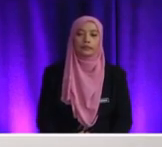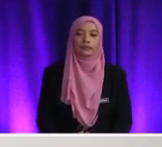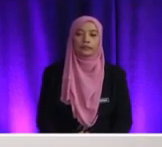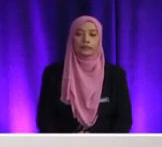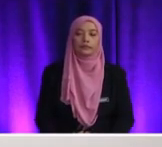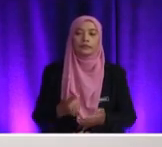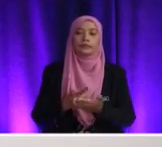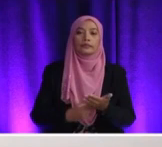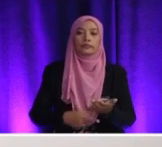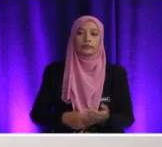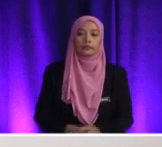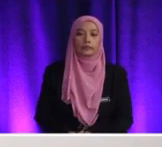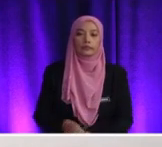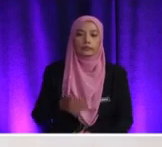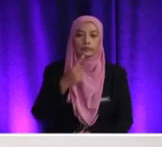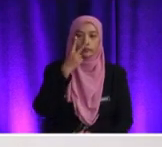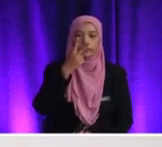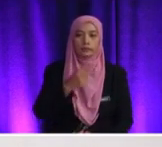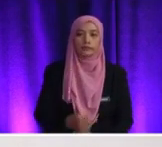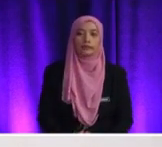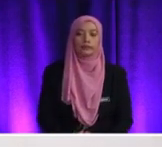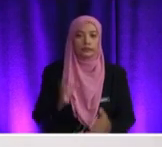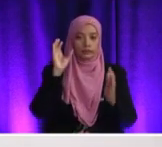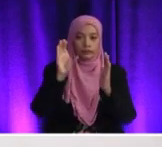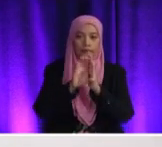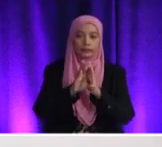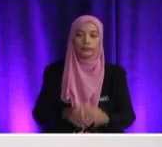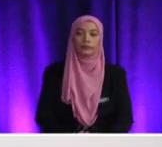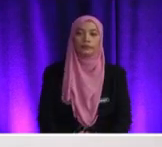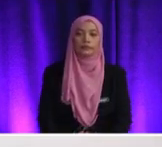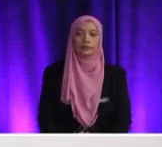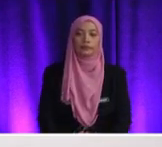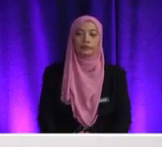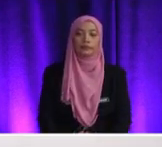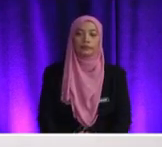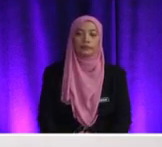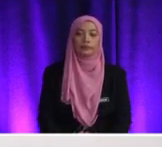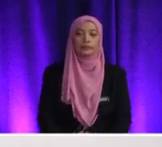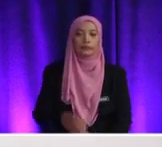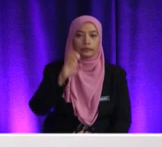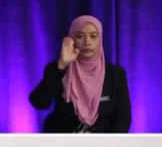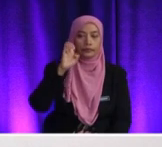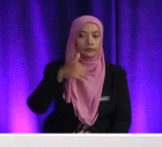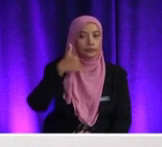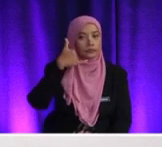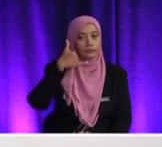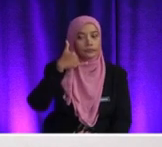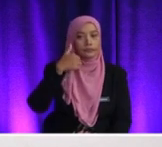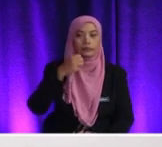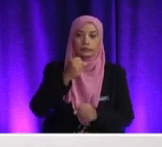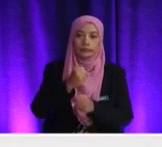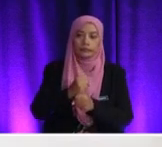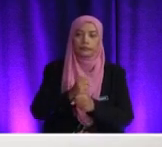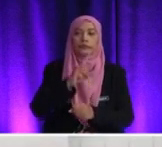anda tentang gambar tersebut Hai enak coba Cilegon Hai dipanggilan merujuk kepada kejayaan hanya